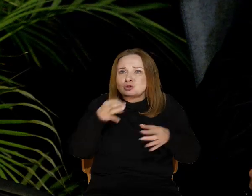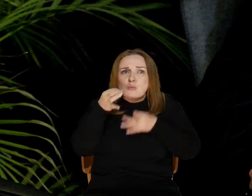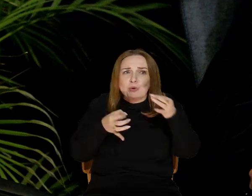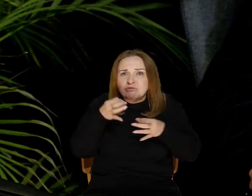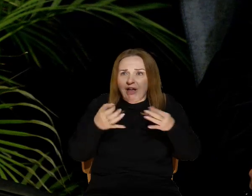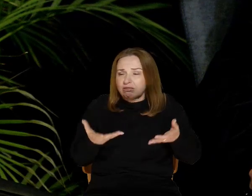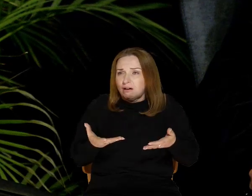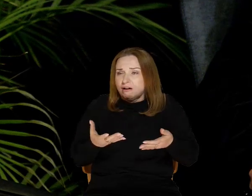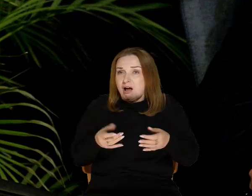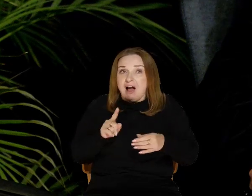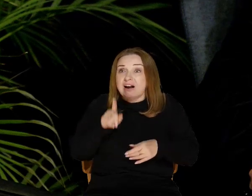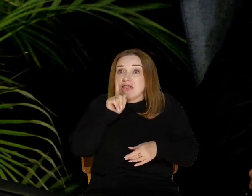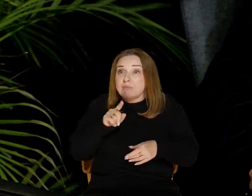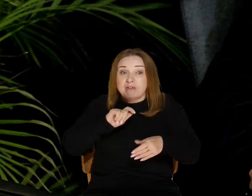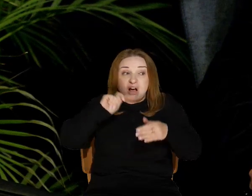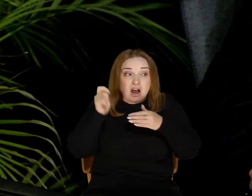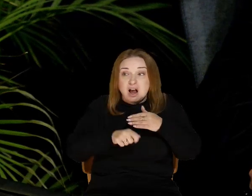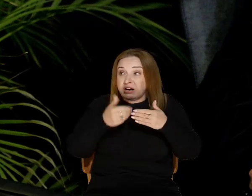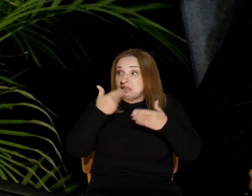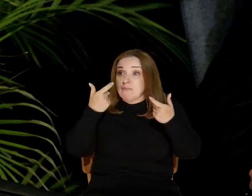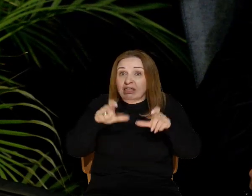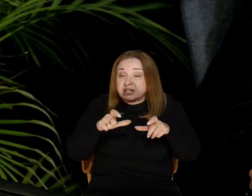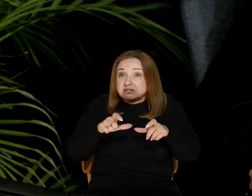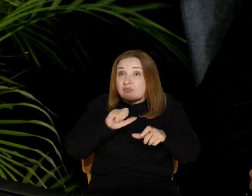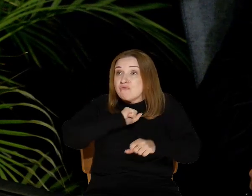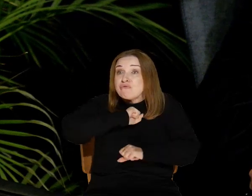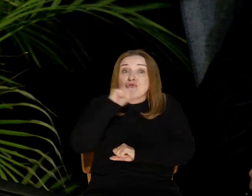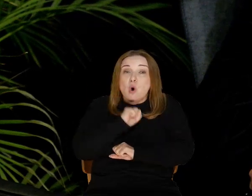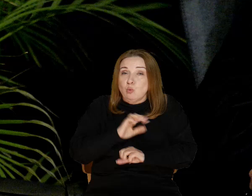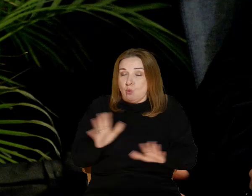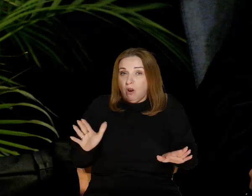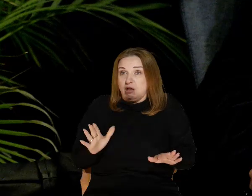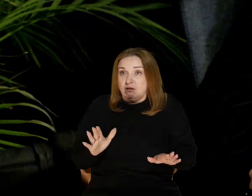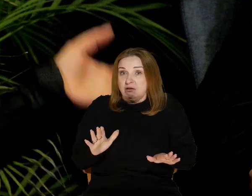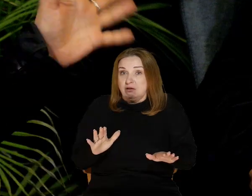Nikt nigdy tak naprawdę nie został ukarany. No to w ogóle jest coś